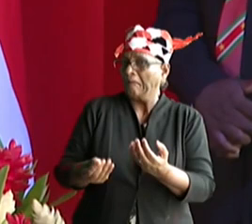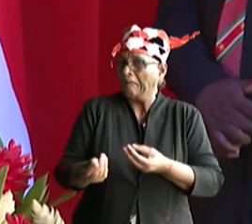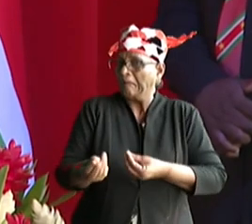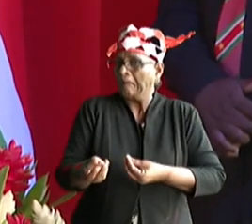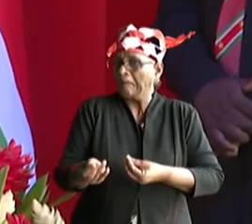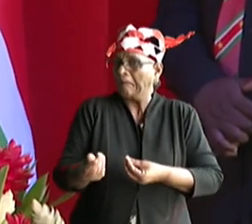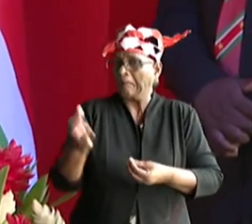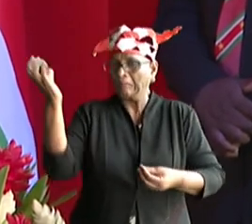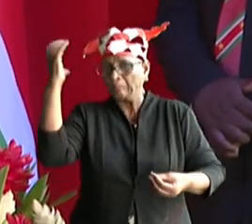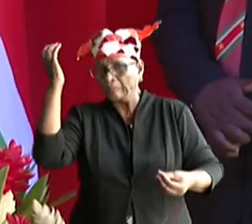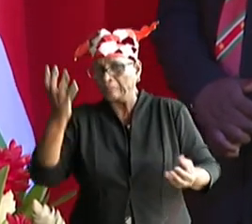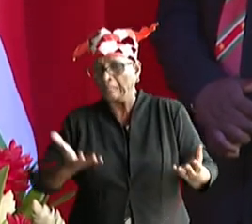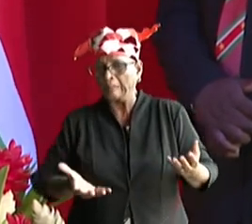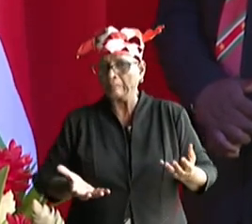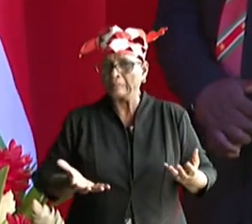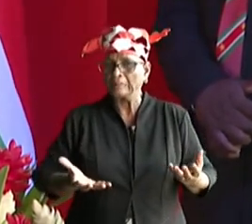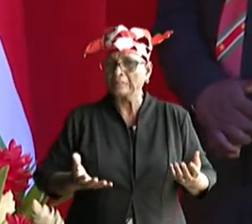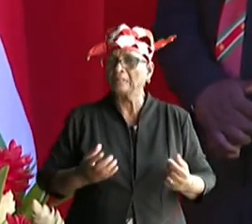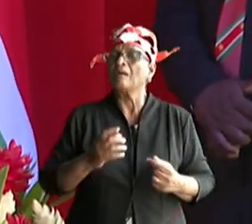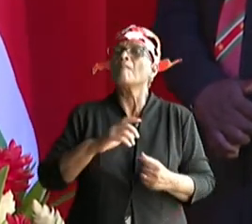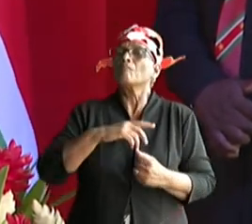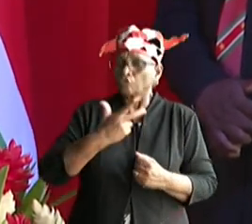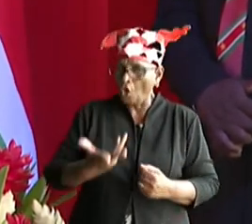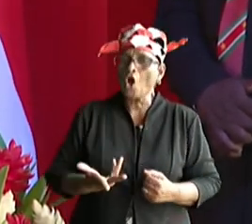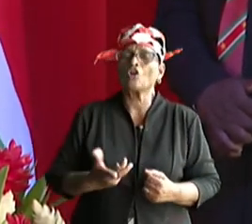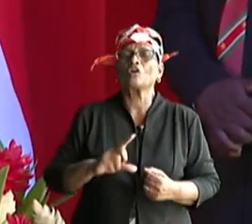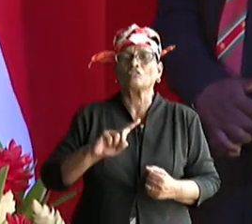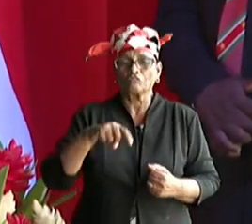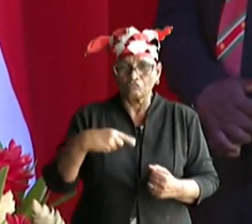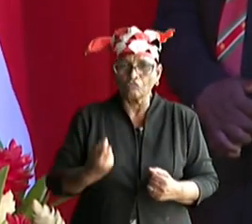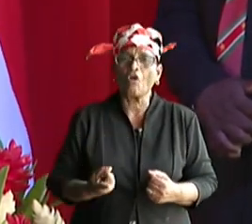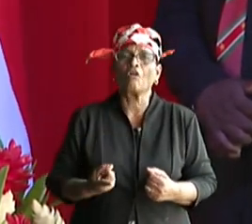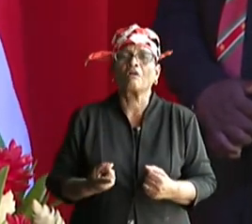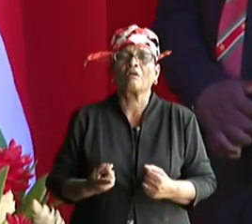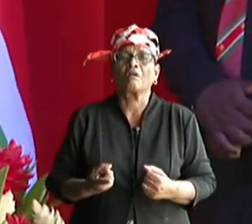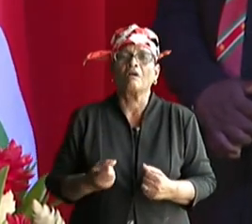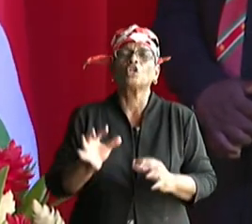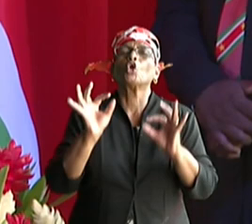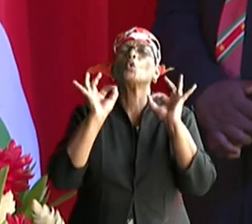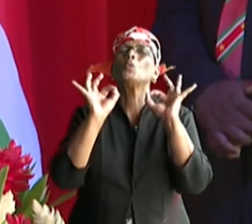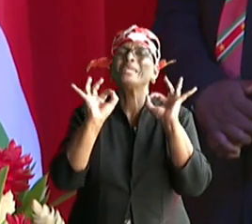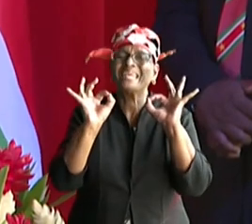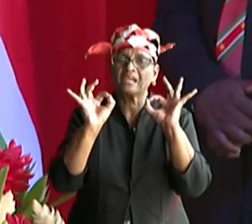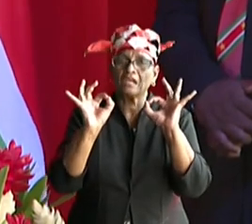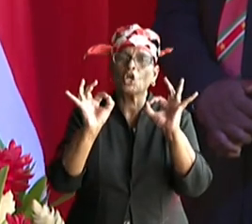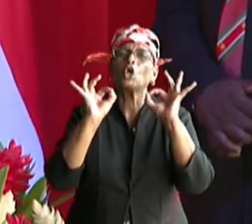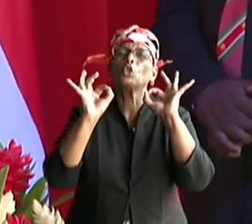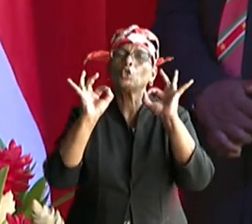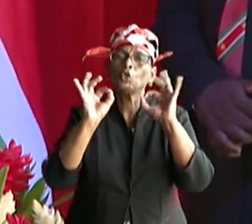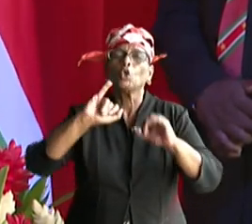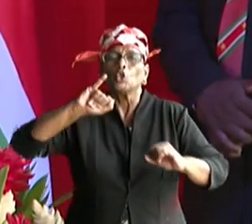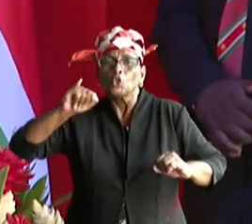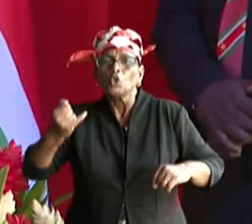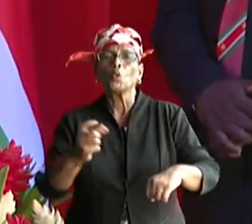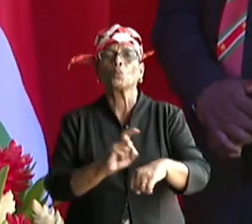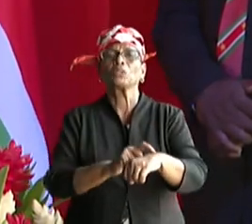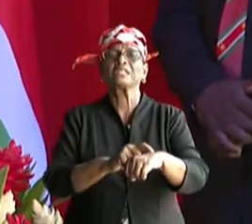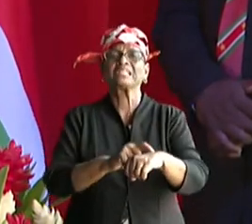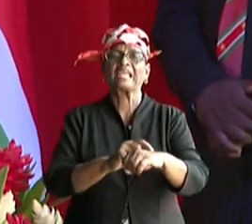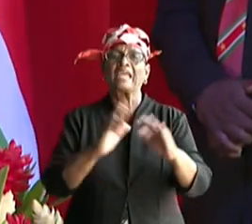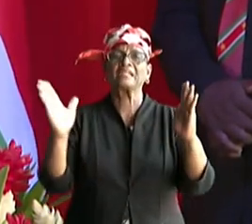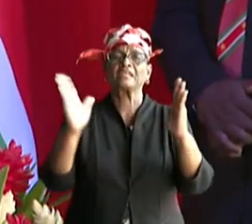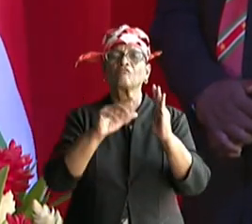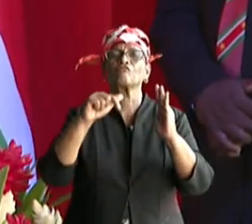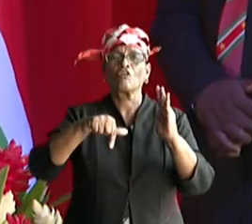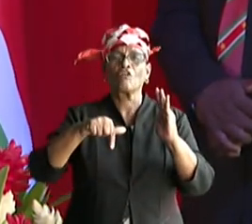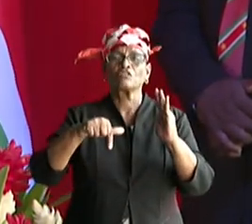crisis, typeert toch wel een uniek nieuw tijdperk